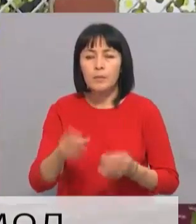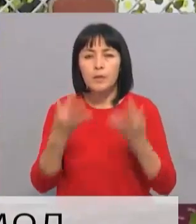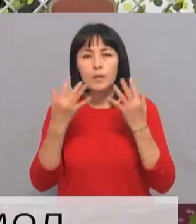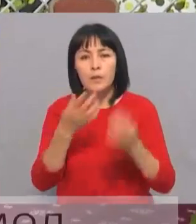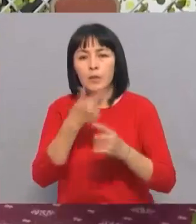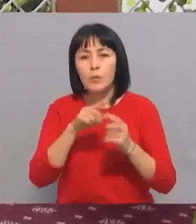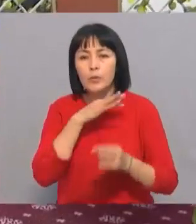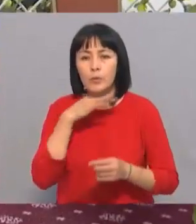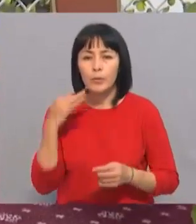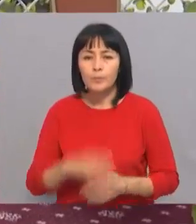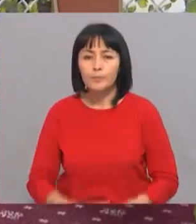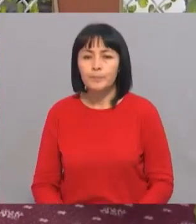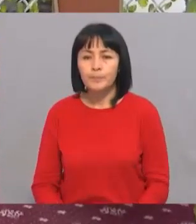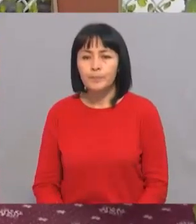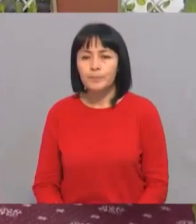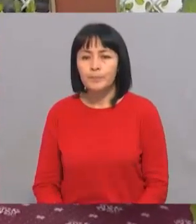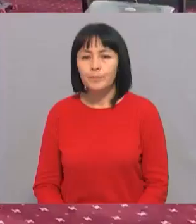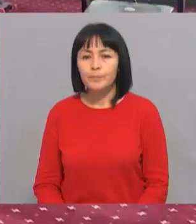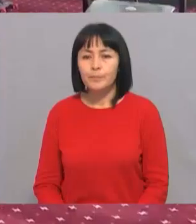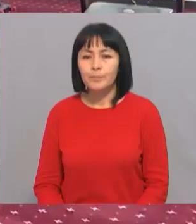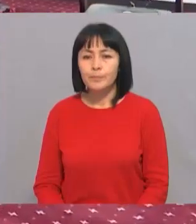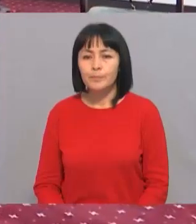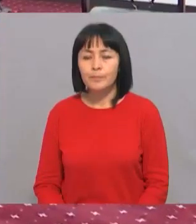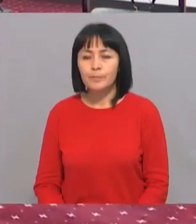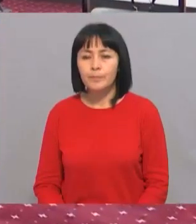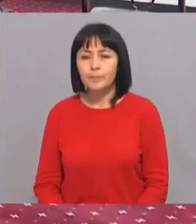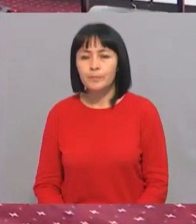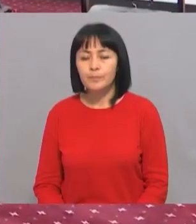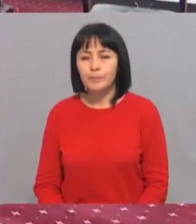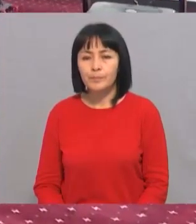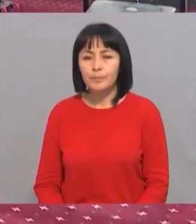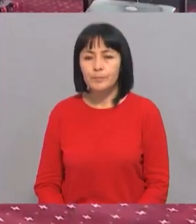қарасы қалың. Ордабасы ауданынан Кенжехан Дүйсенбі, Әли Мәлік, Диана Әлиқызы, жаңалықтар.